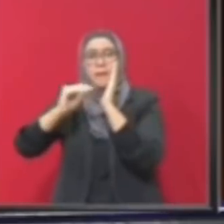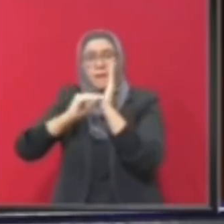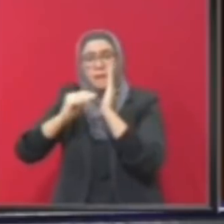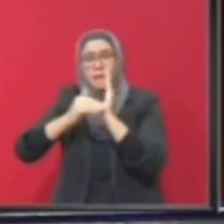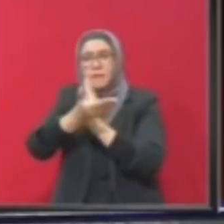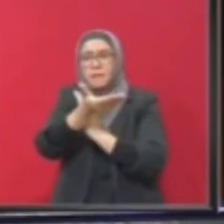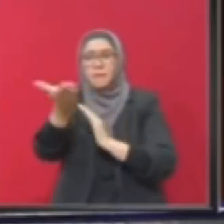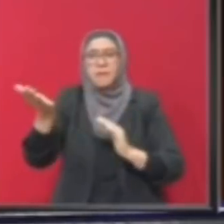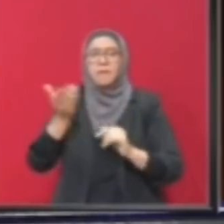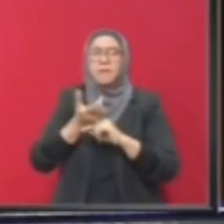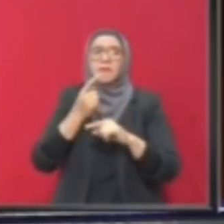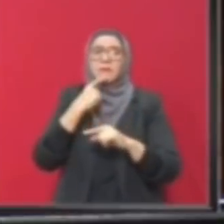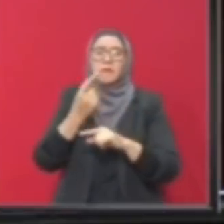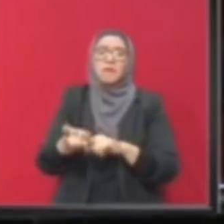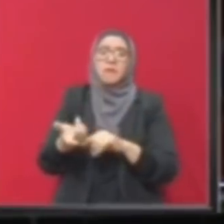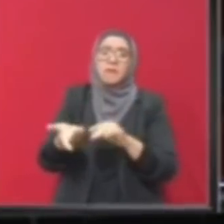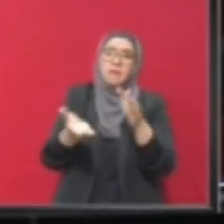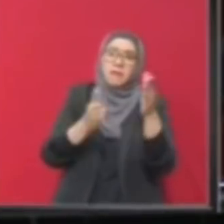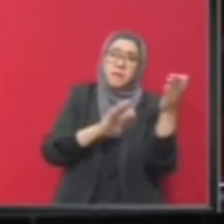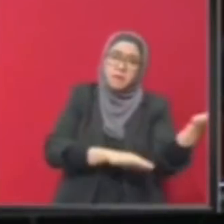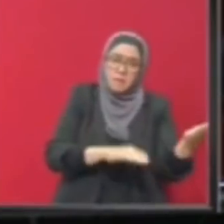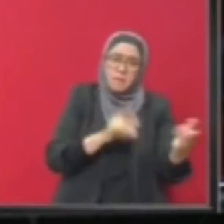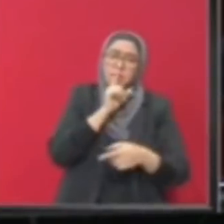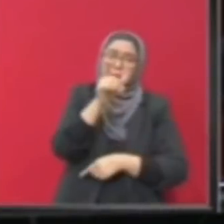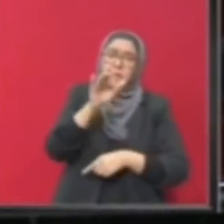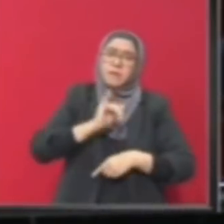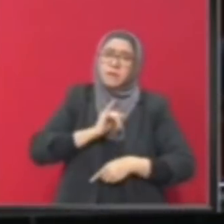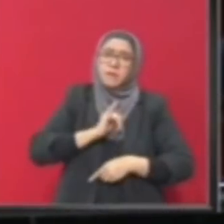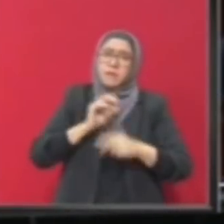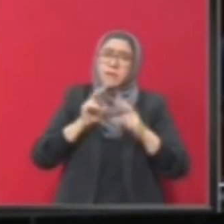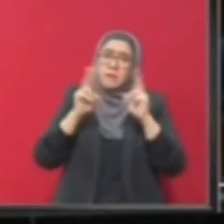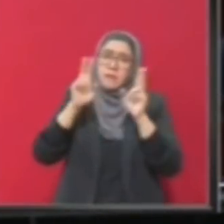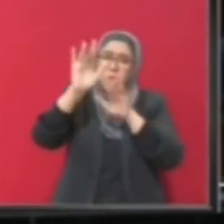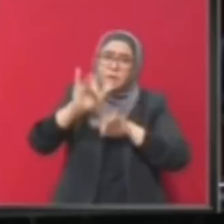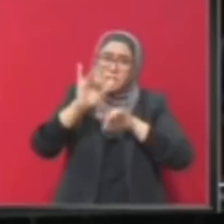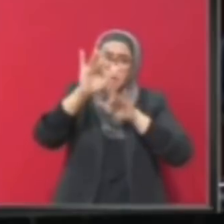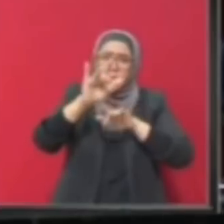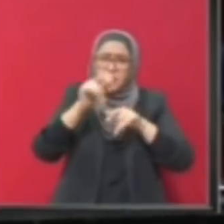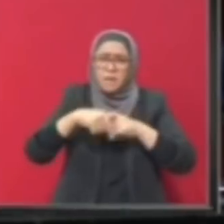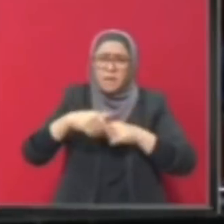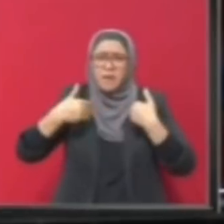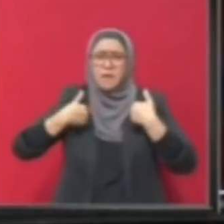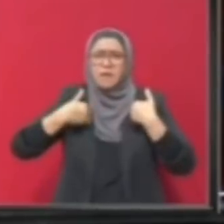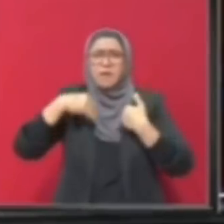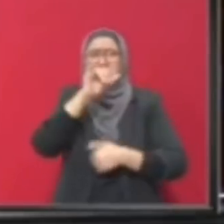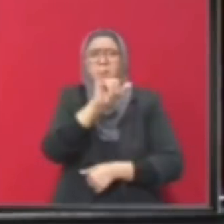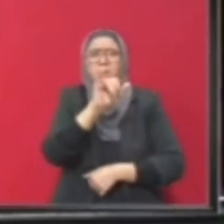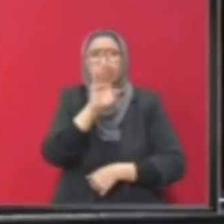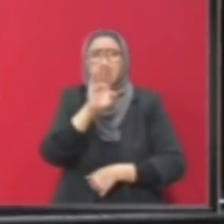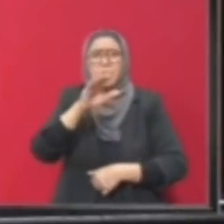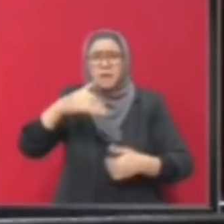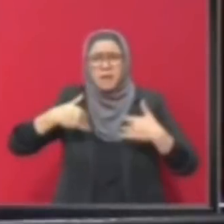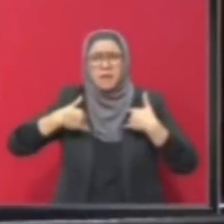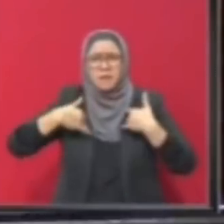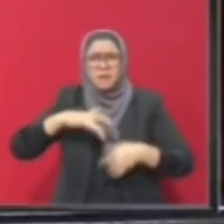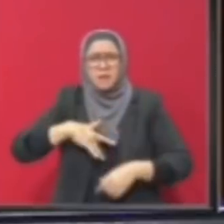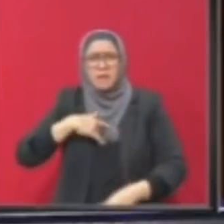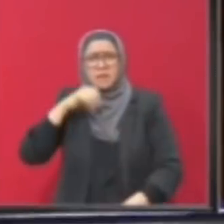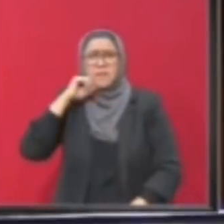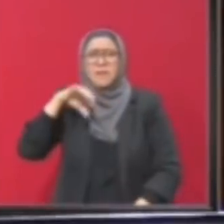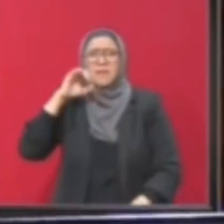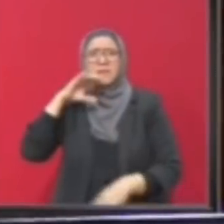pun telah kembali ke rahmatullah. Saya cukup bersimpati. Jadi adakah Yang Berhormat, ada tak? Adakah ada rasa penyesalan Yang